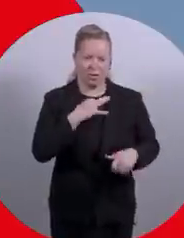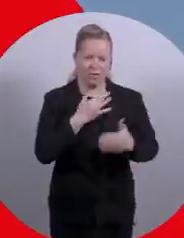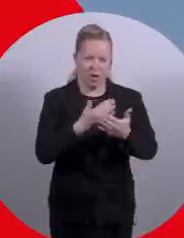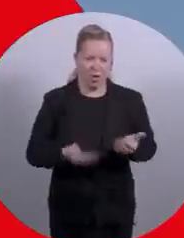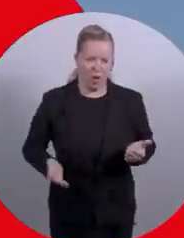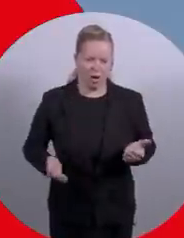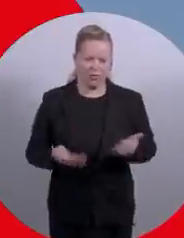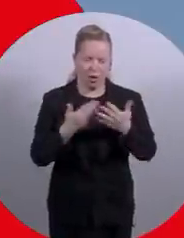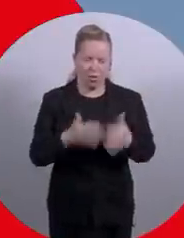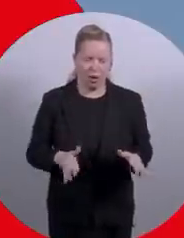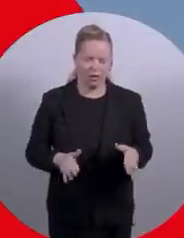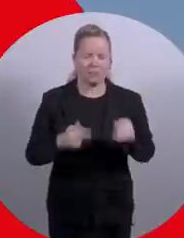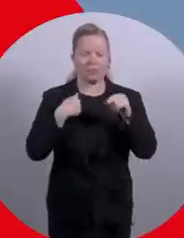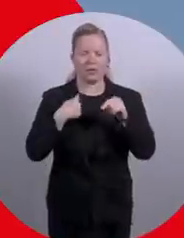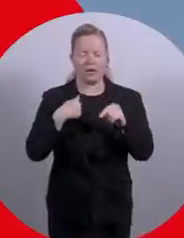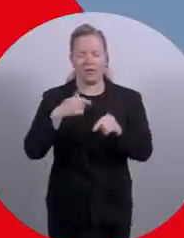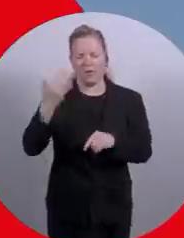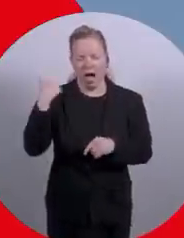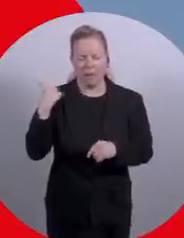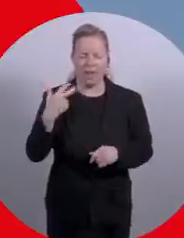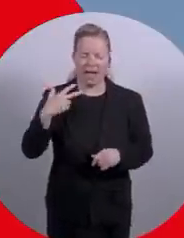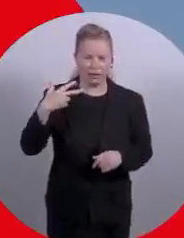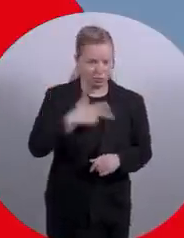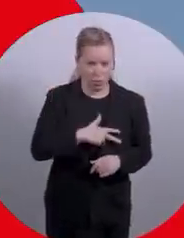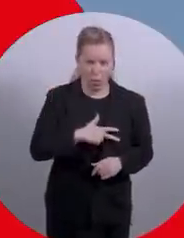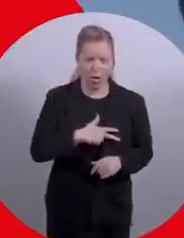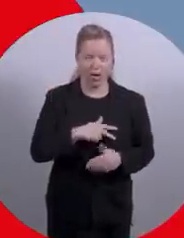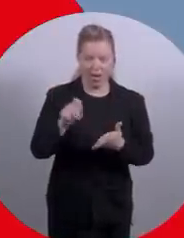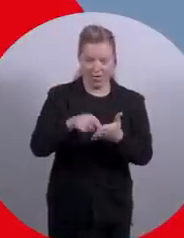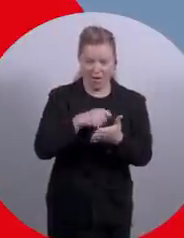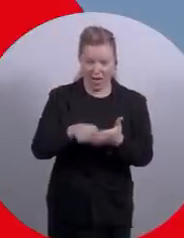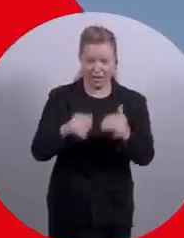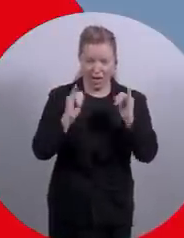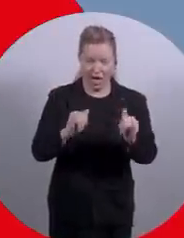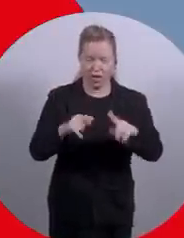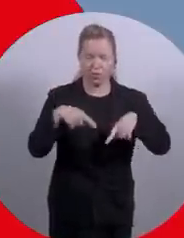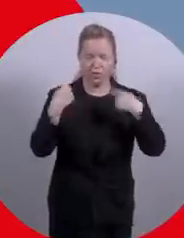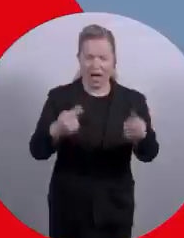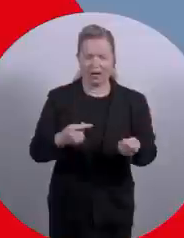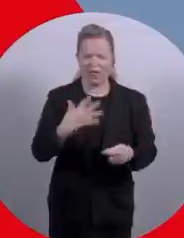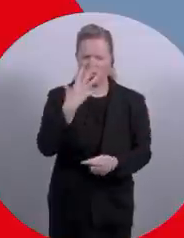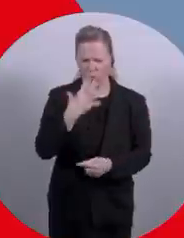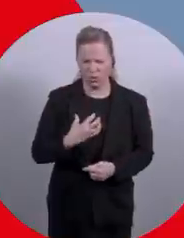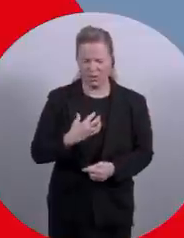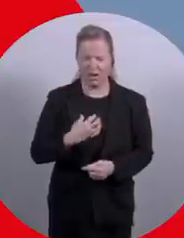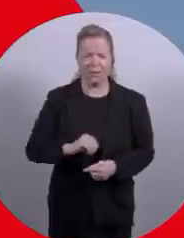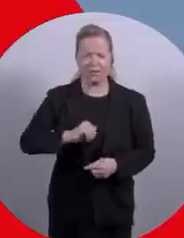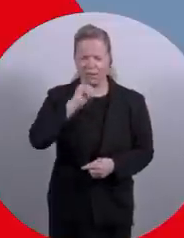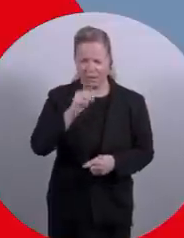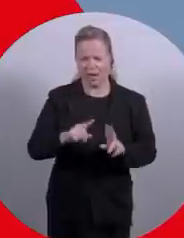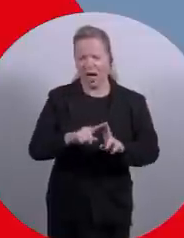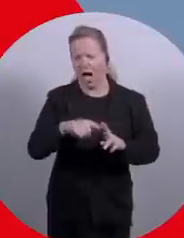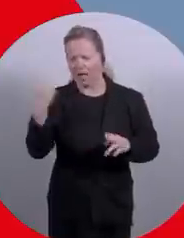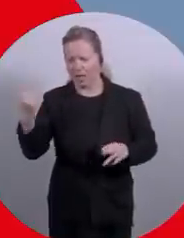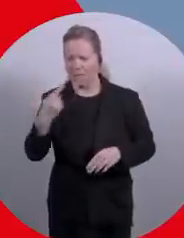die einmal SPÖ gewählt haben und dann aber aus Frust nicht einmal zu einer anderen Partei gegangen sind sondern zu Hause geblieben sind hat uns